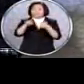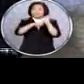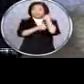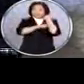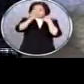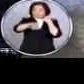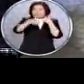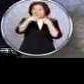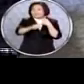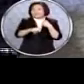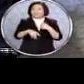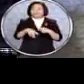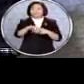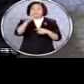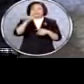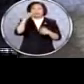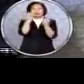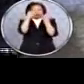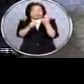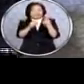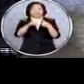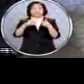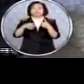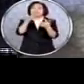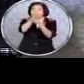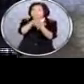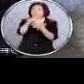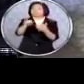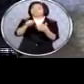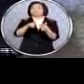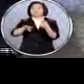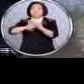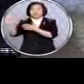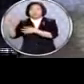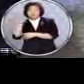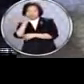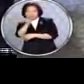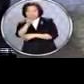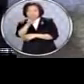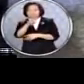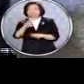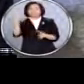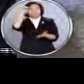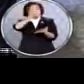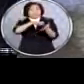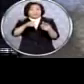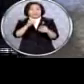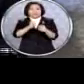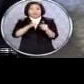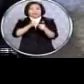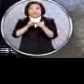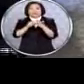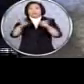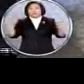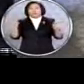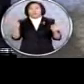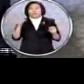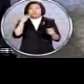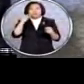论是因为操守或者专业，将来都有外部机制来参与。这个法官法已经喊了几十年，在我们任内能够通